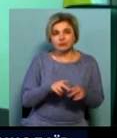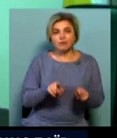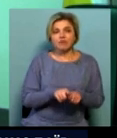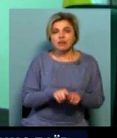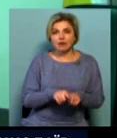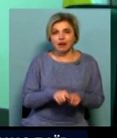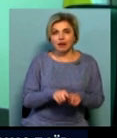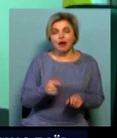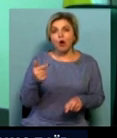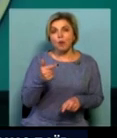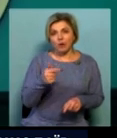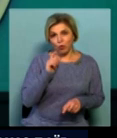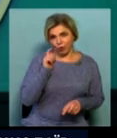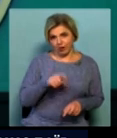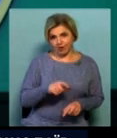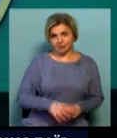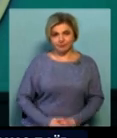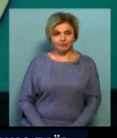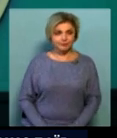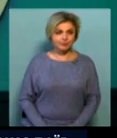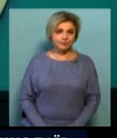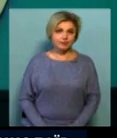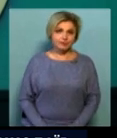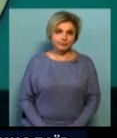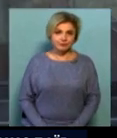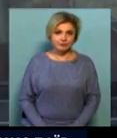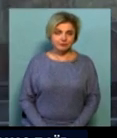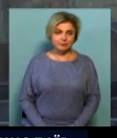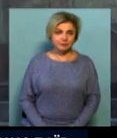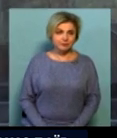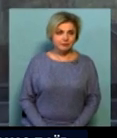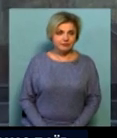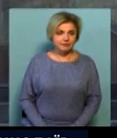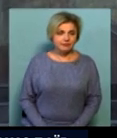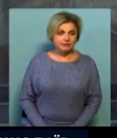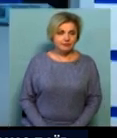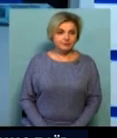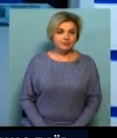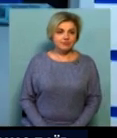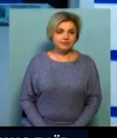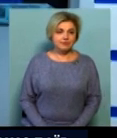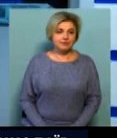все-таки громадяни України. Олександр Гордієнко, Юрій Руденко, телевізійні новини Миколаївщини.